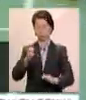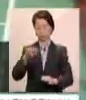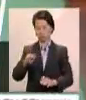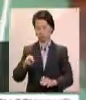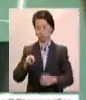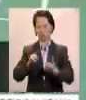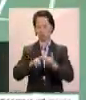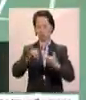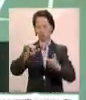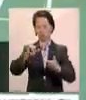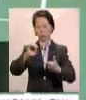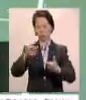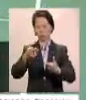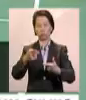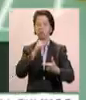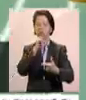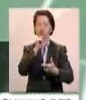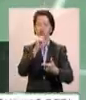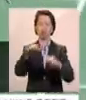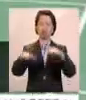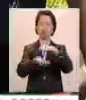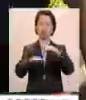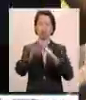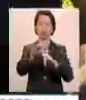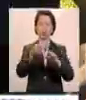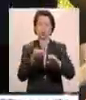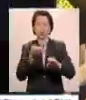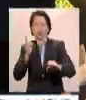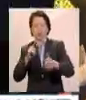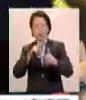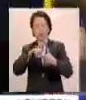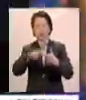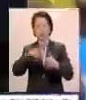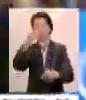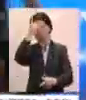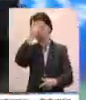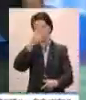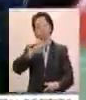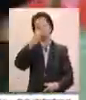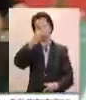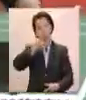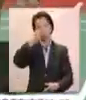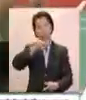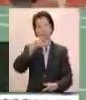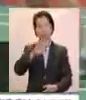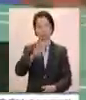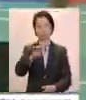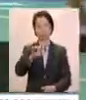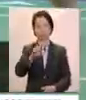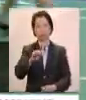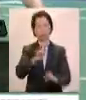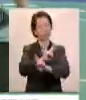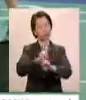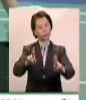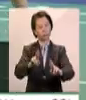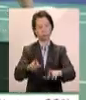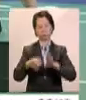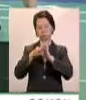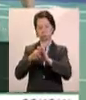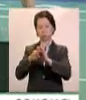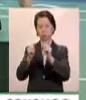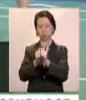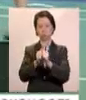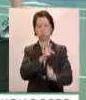Soon, Go Liu Ying yang tidak lagi bernaung di bawah BAM, Datuk Seri Norza berkata, BAM sedia memberikan kerjasama